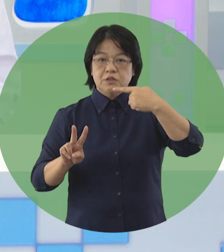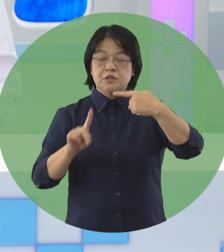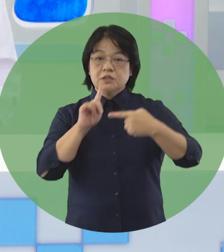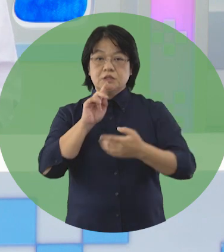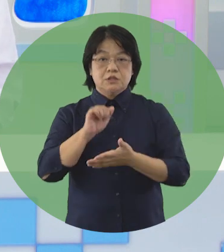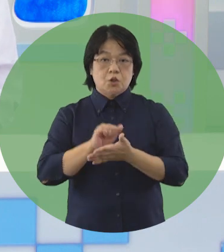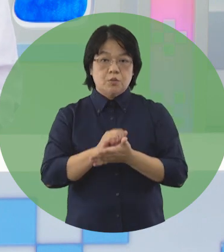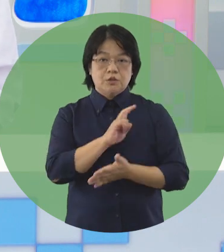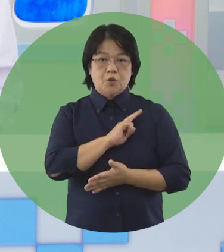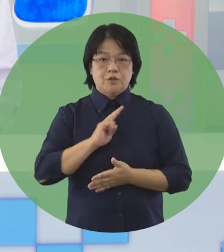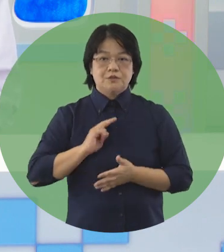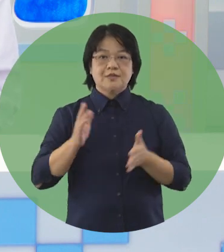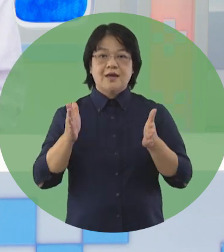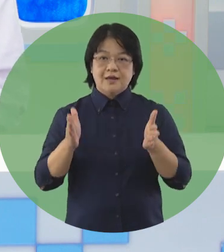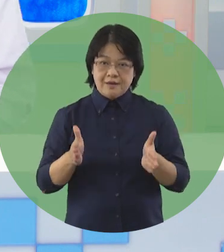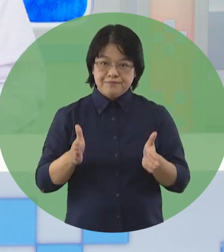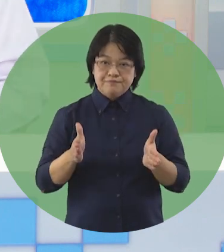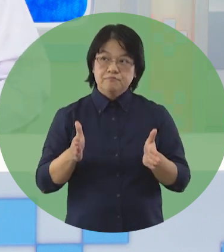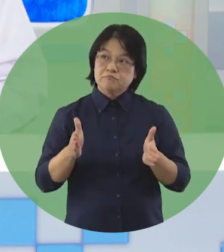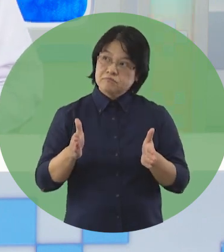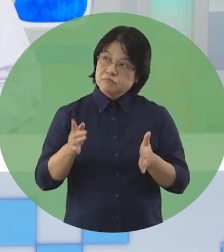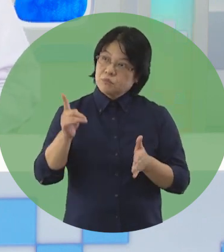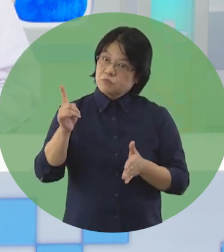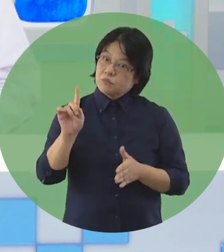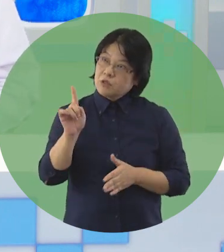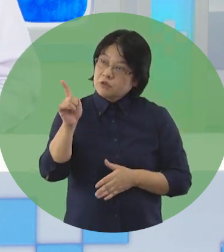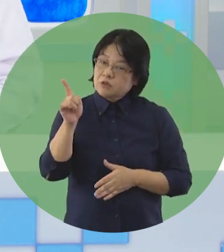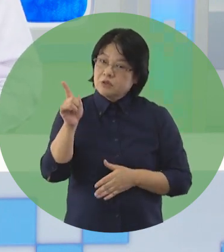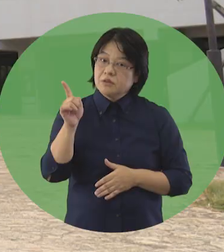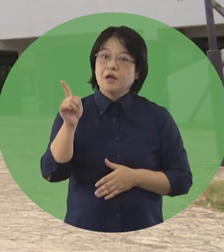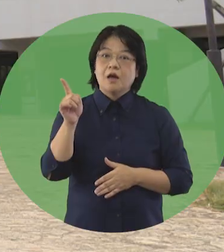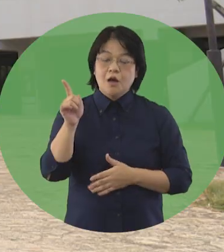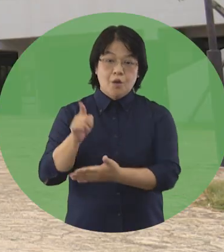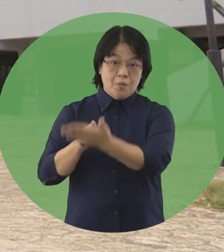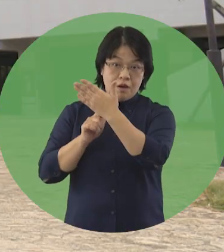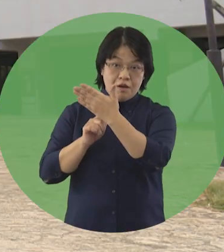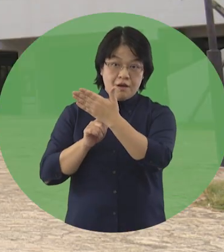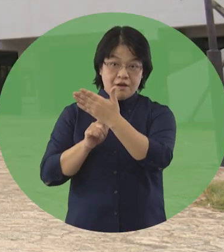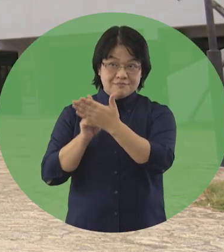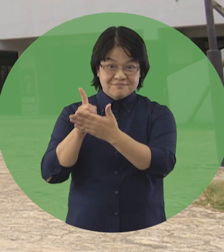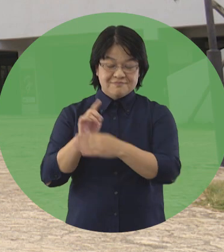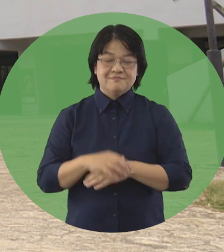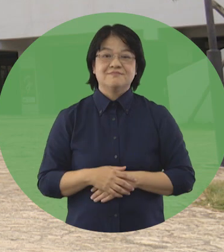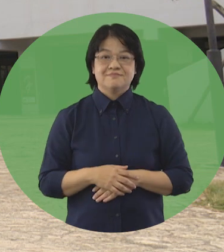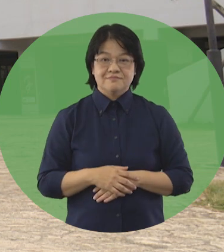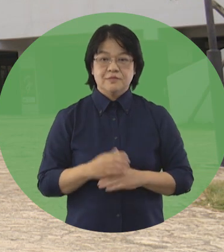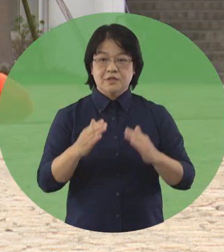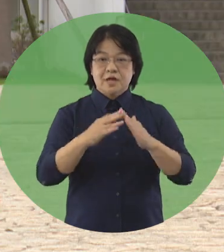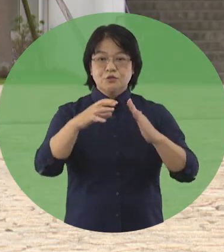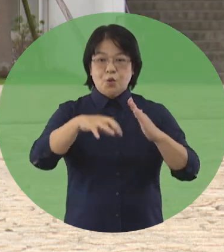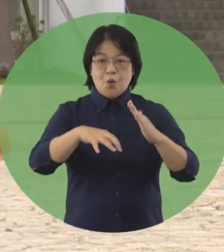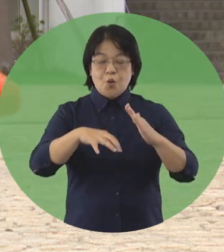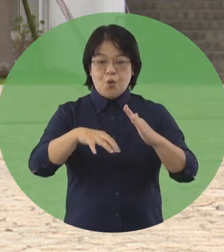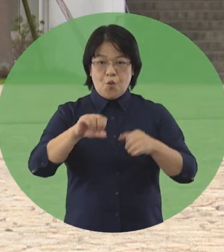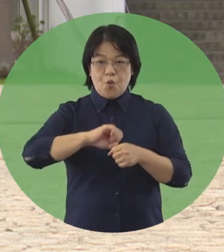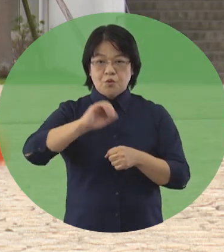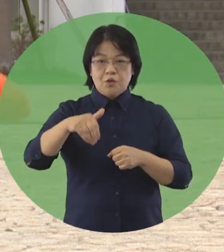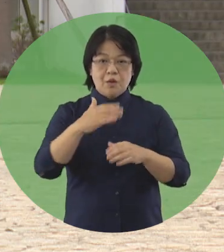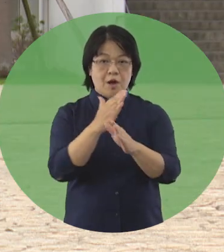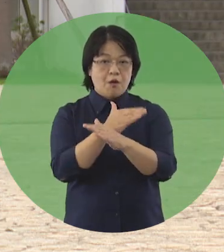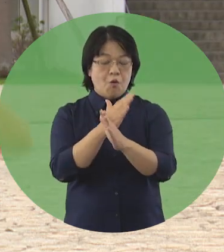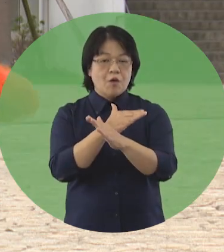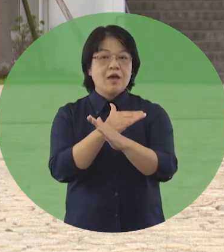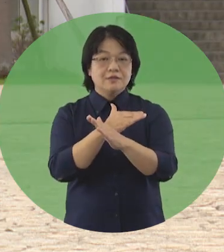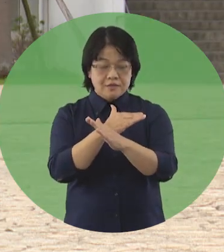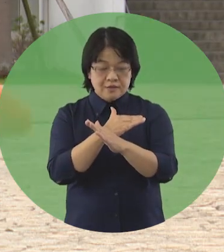日の2日間。あれ、何か現れましたね。会場となる大野山公園に県産農林